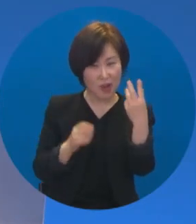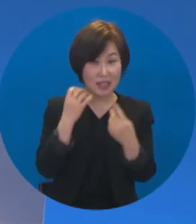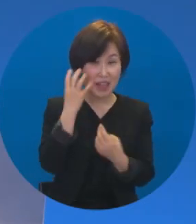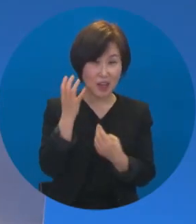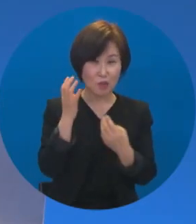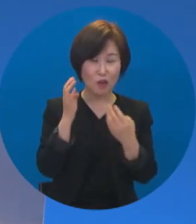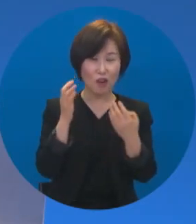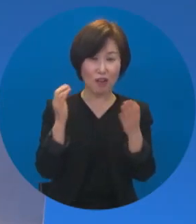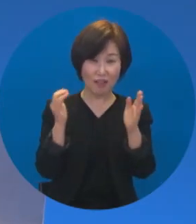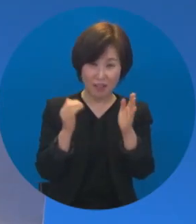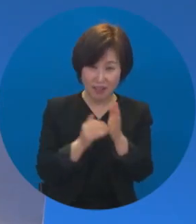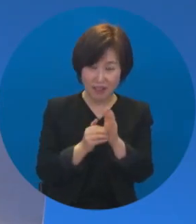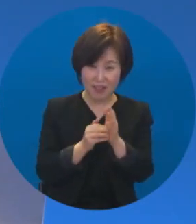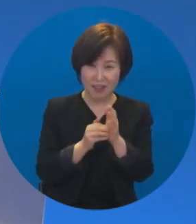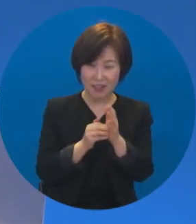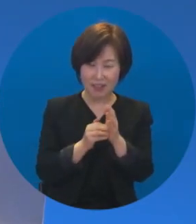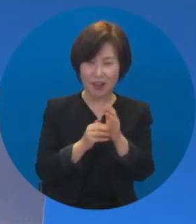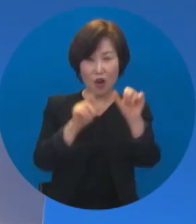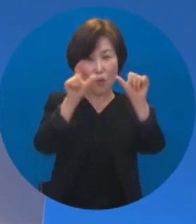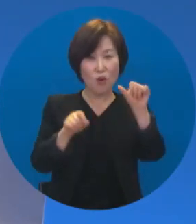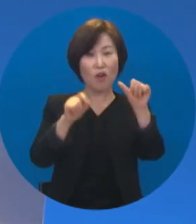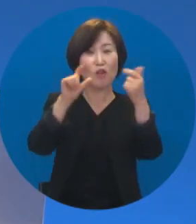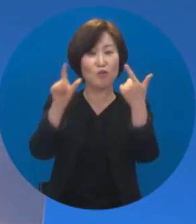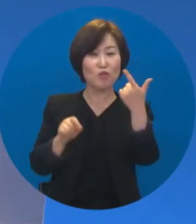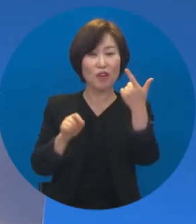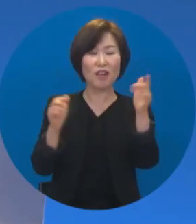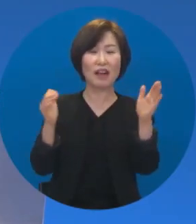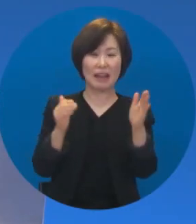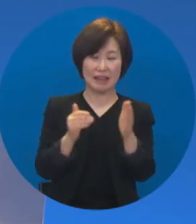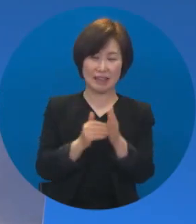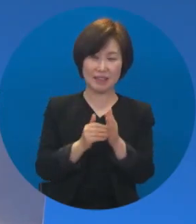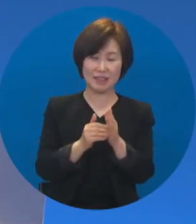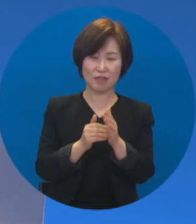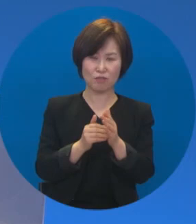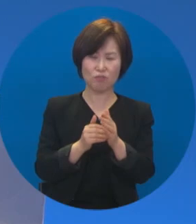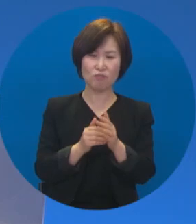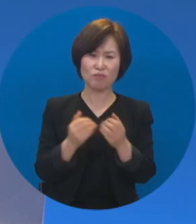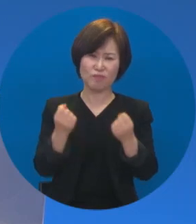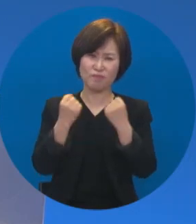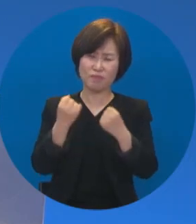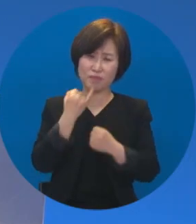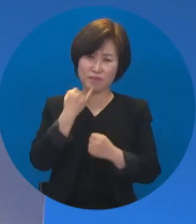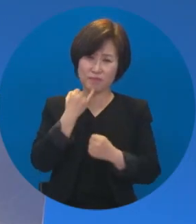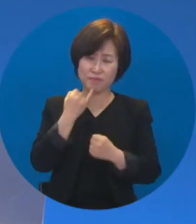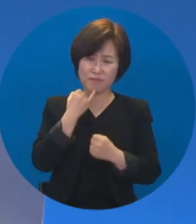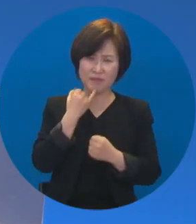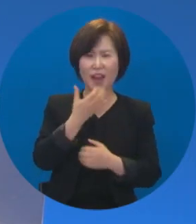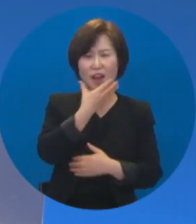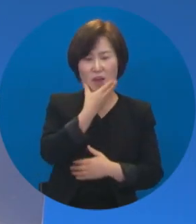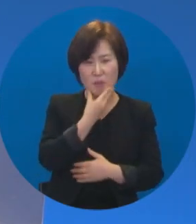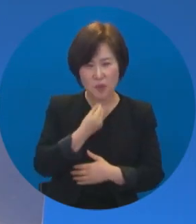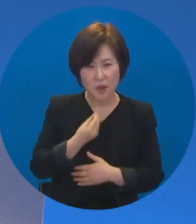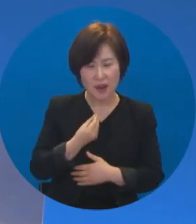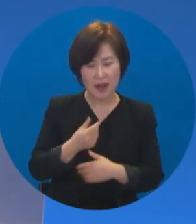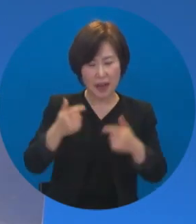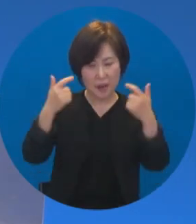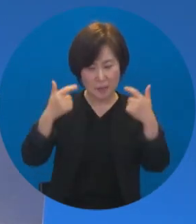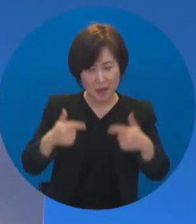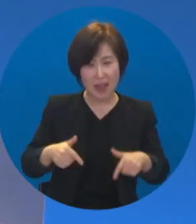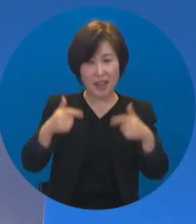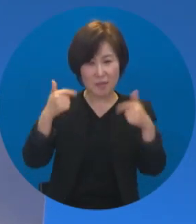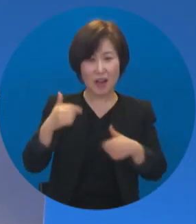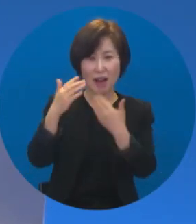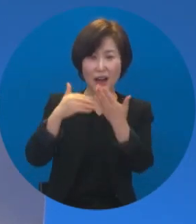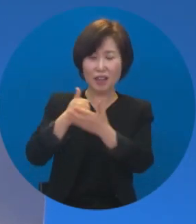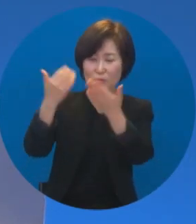지났죠. 4월, 5월까지 비교적 건강하게 행복하게 매일매일 하나님이